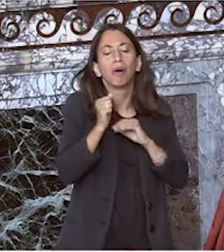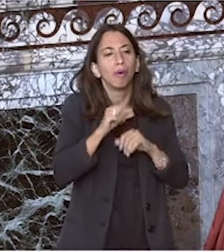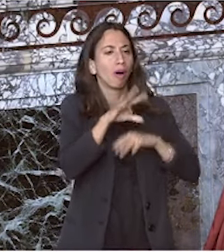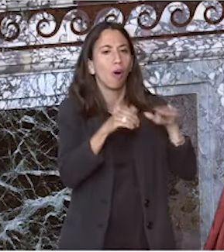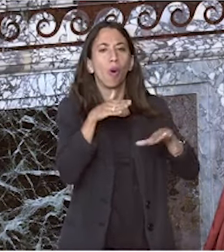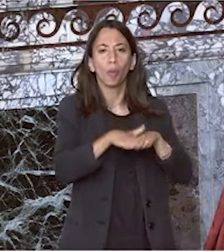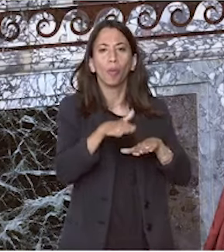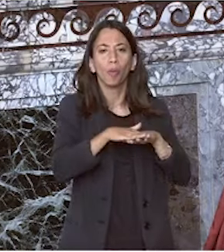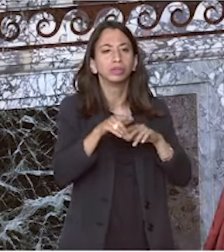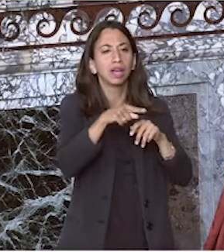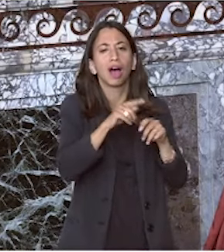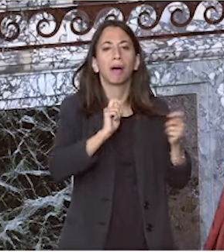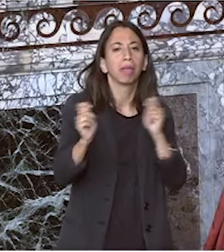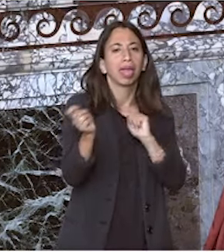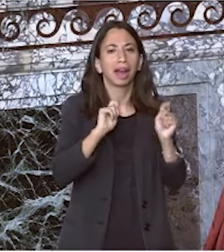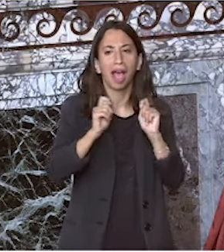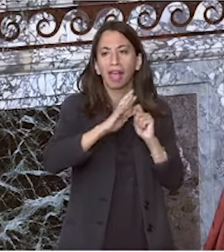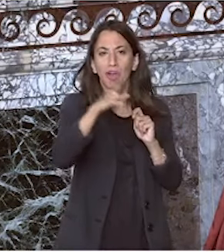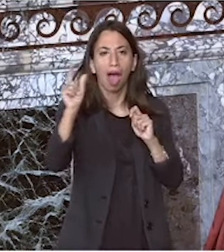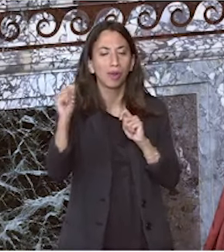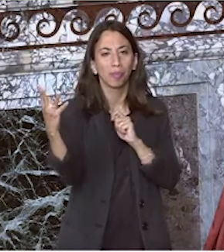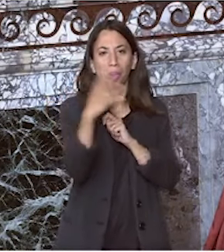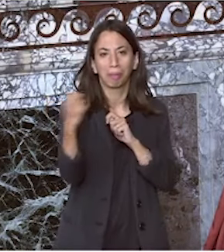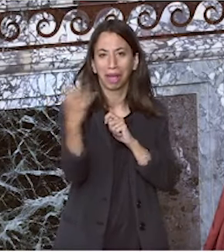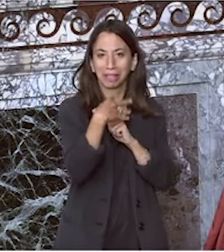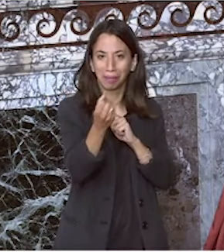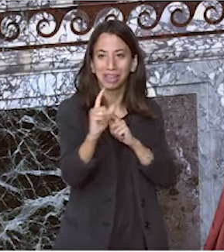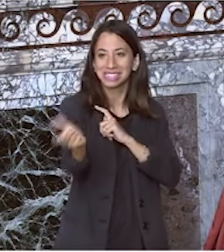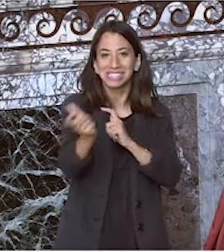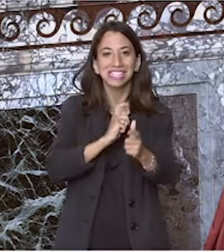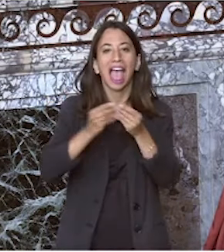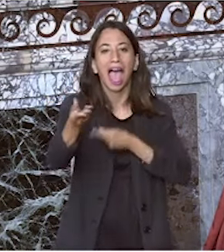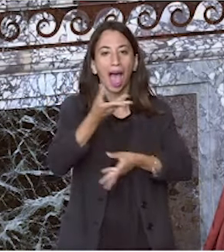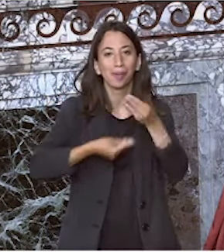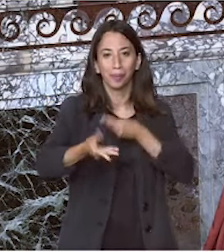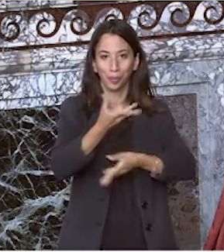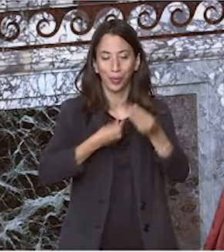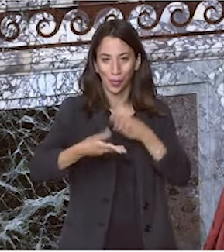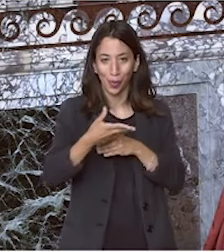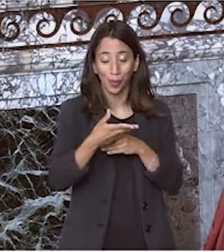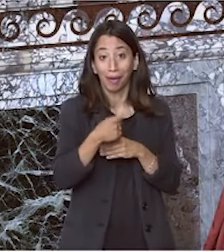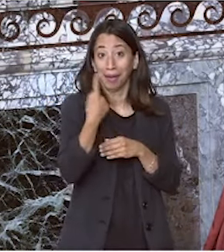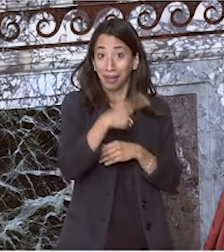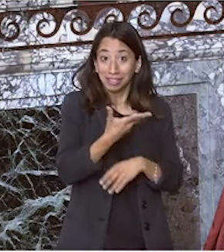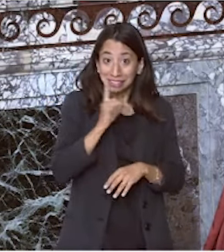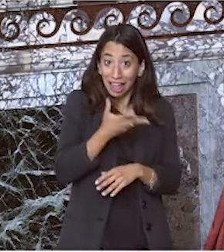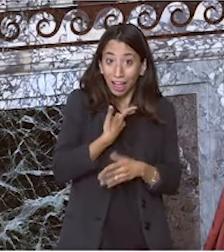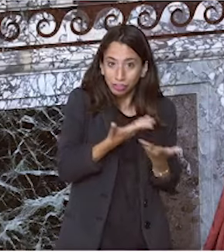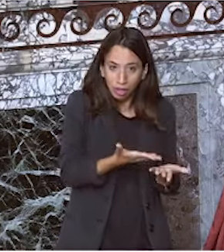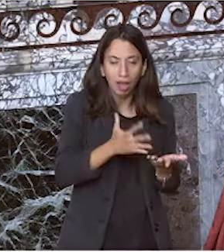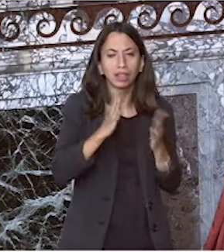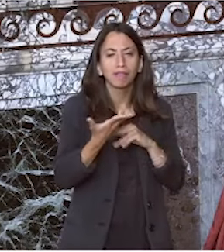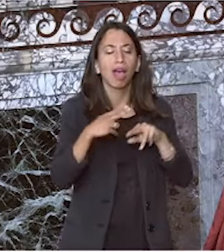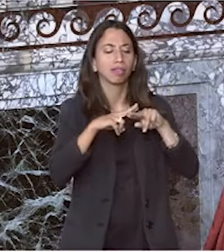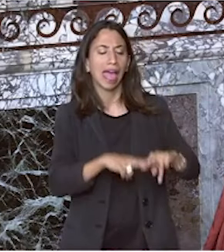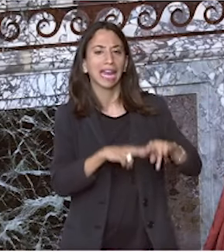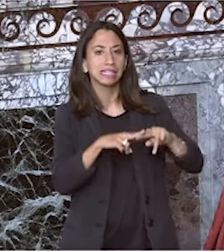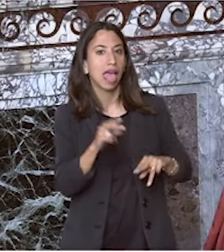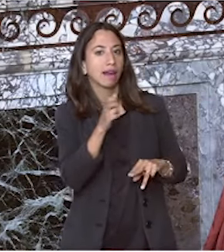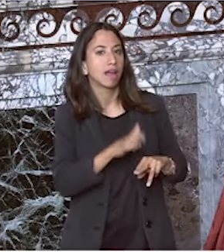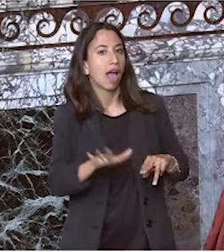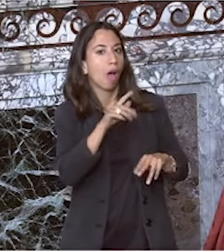utilizzabile in tutti i segmenti di mercato, anche per gli scambi transfrontalieri. Costituirebbe la base delle riserve in euro